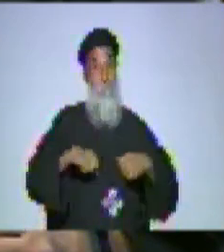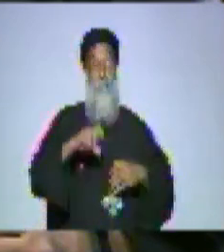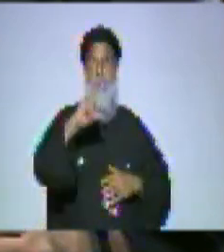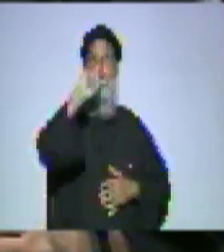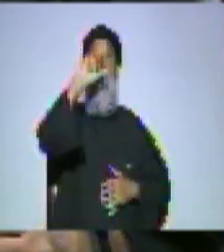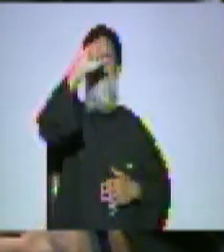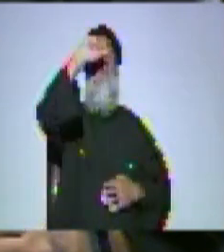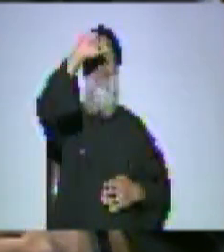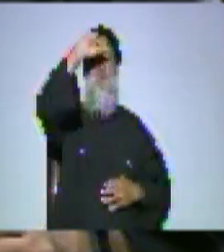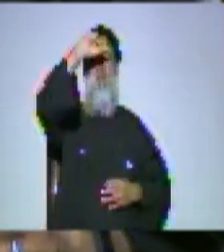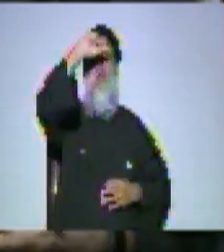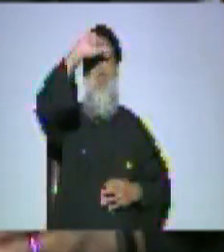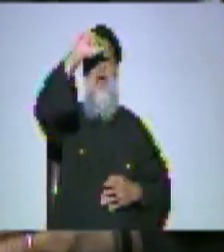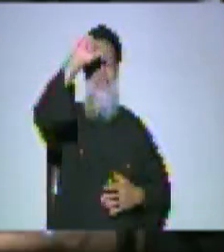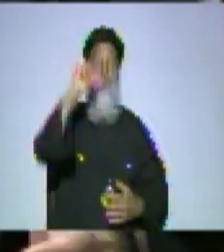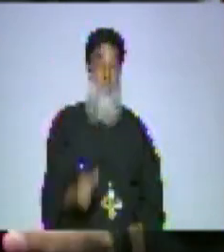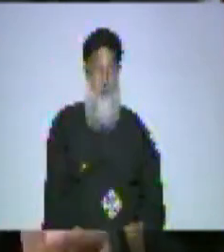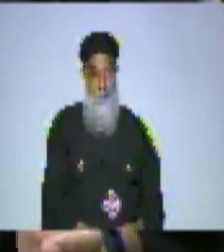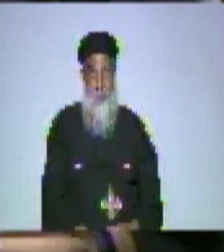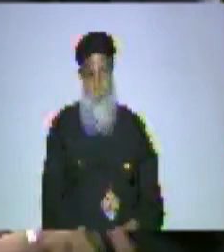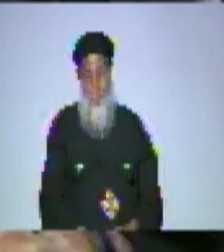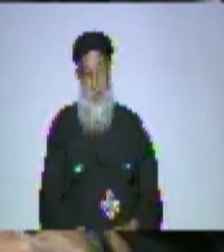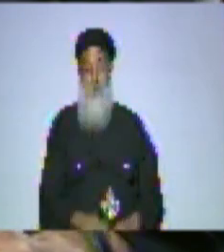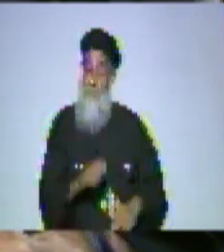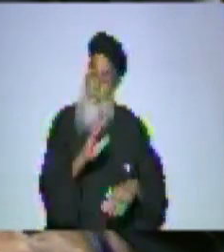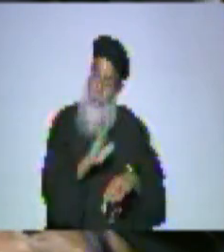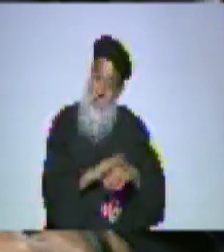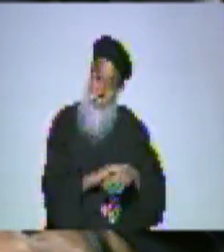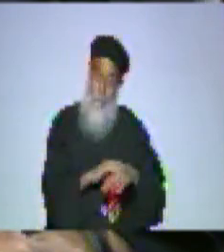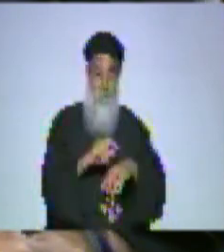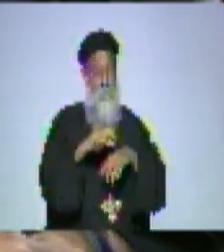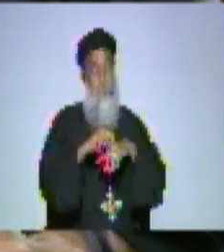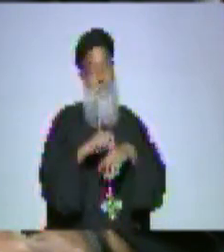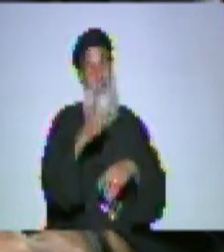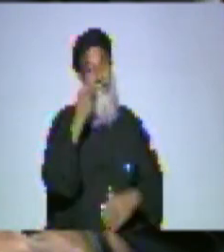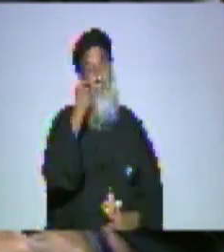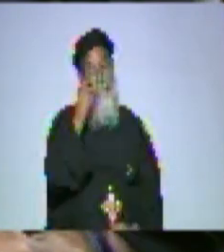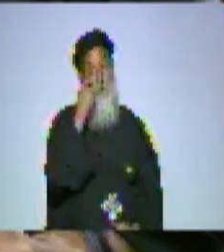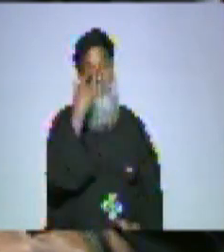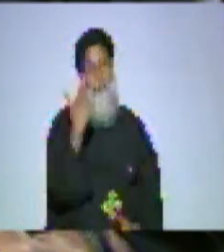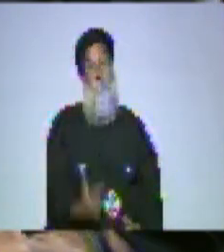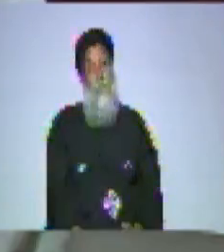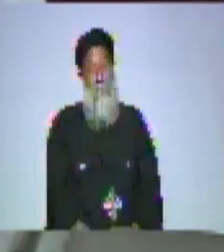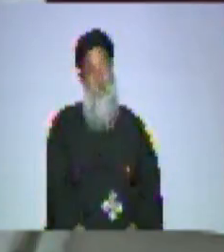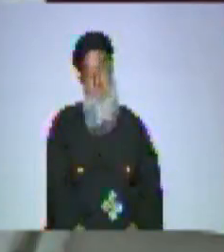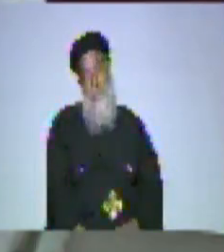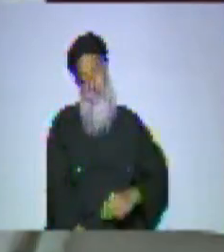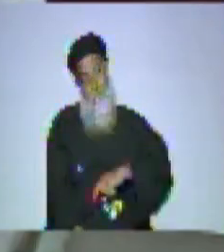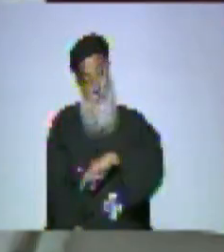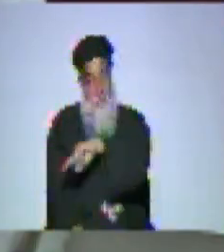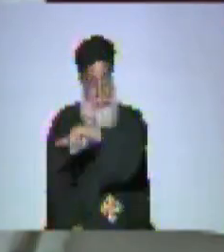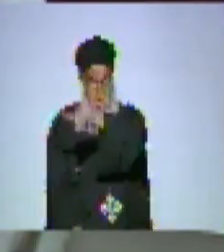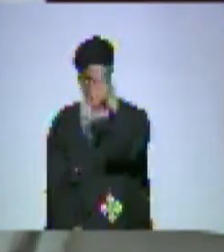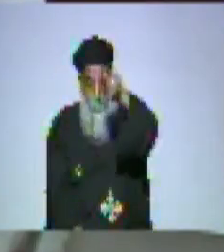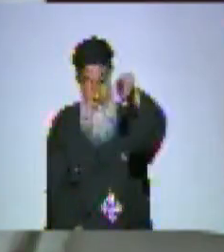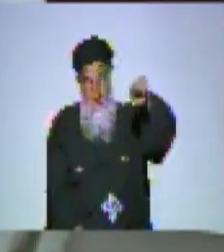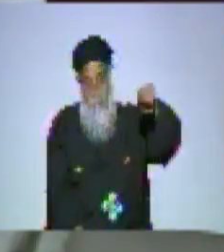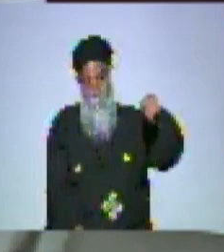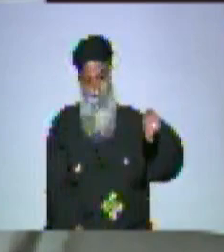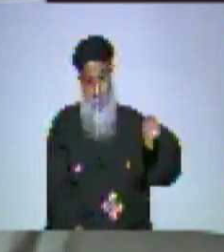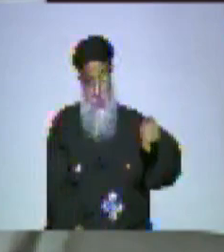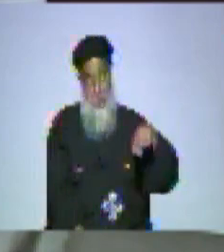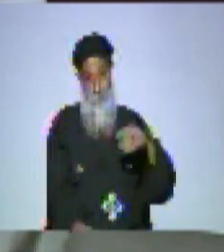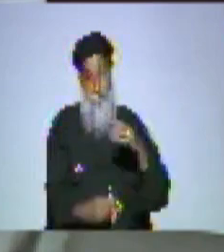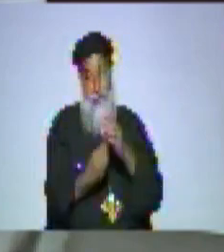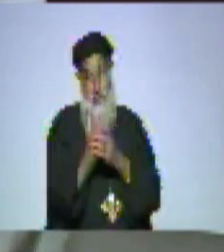طبعا والدواب تخدم الانسان اكيد طبعا كل المخلوقات تحتاج المياه